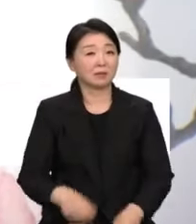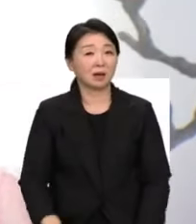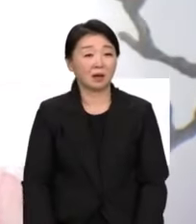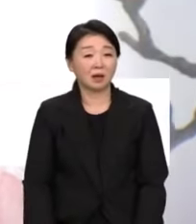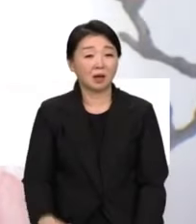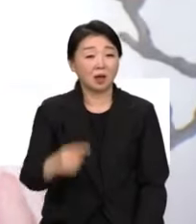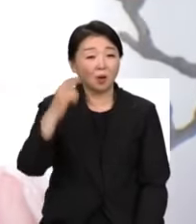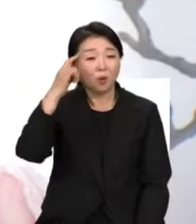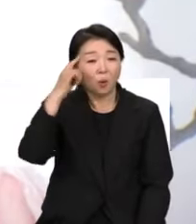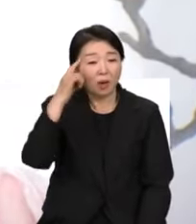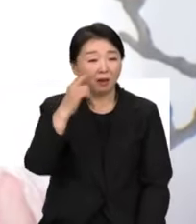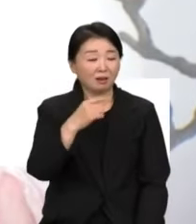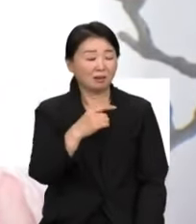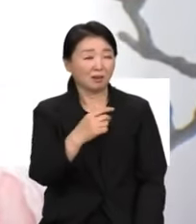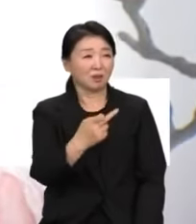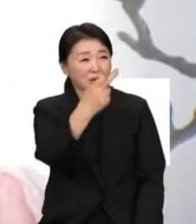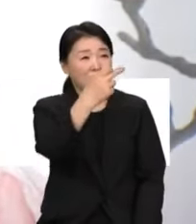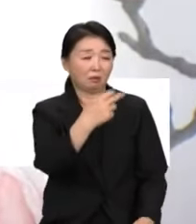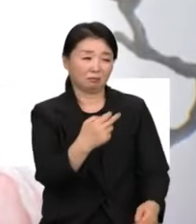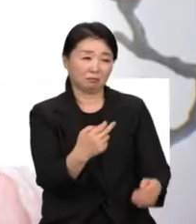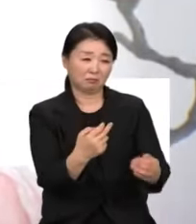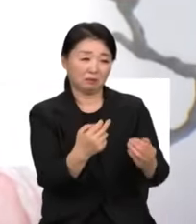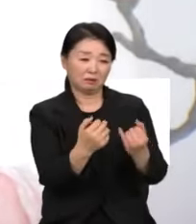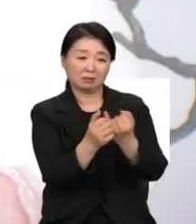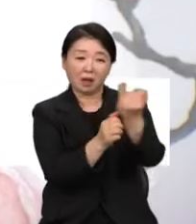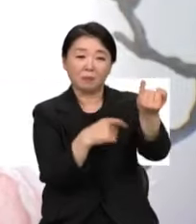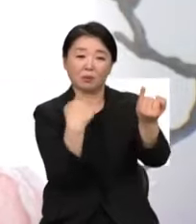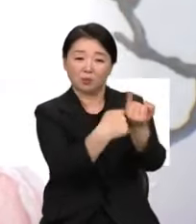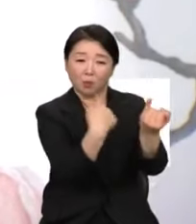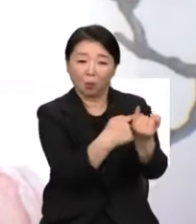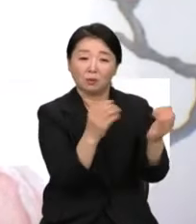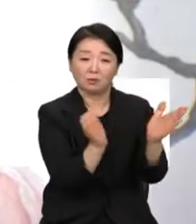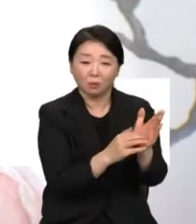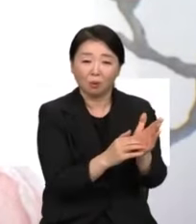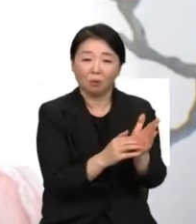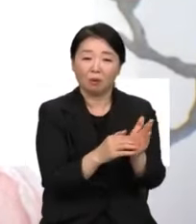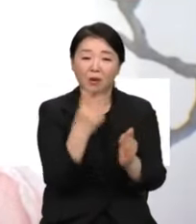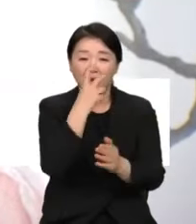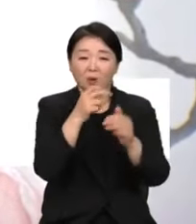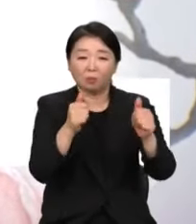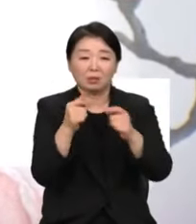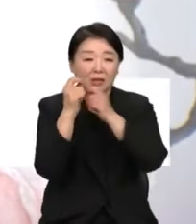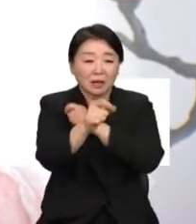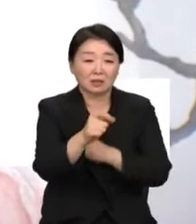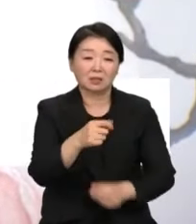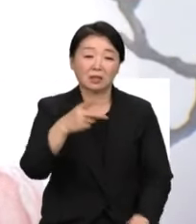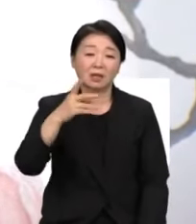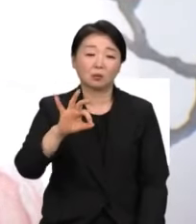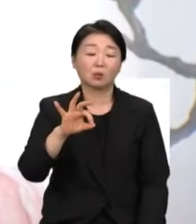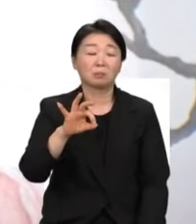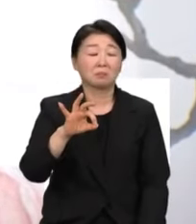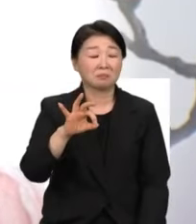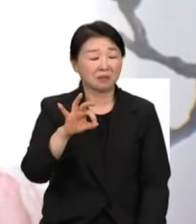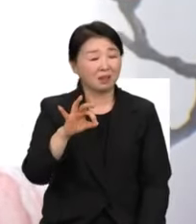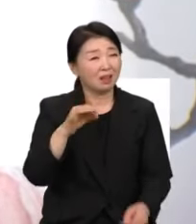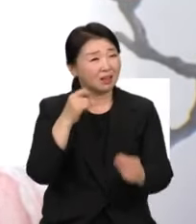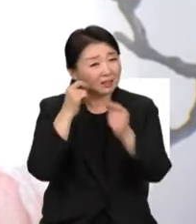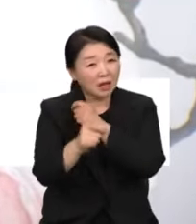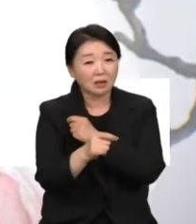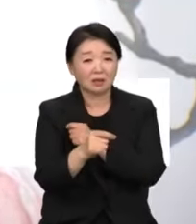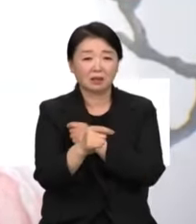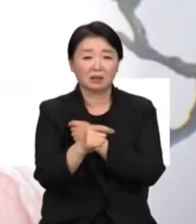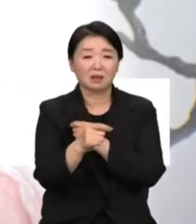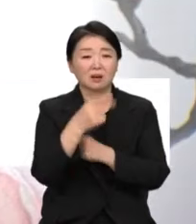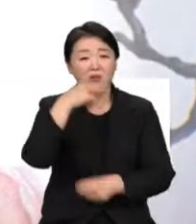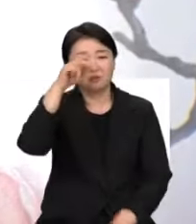배우 관련 의혹, 검사 사칭, 대장동 비리, 음주운전, 정신병원 의혹. 너무 많아서 다